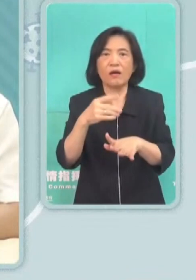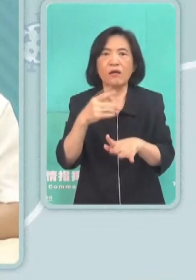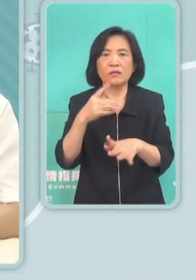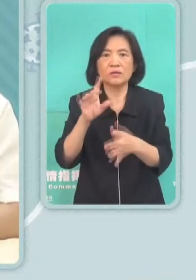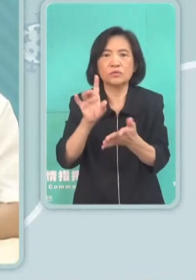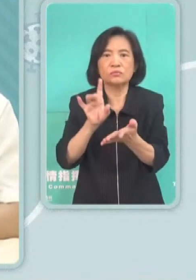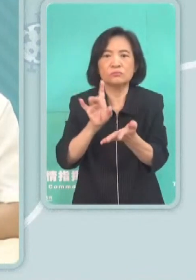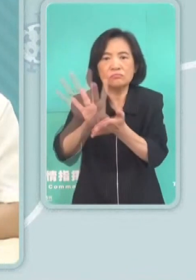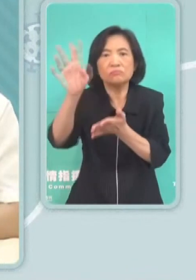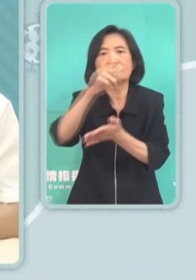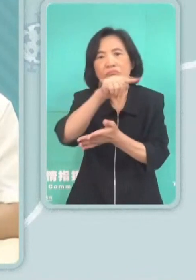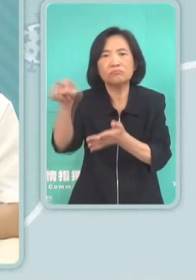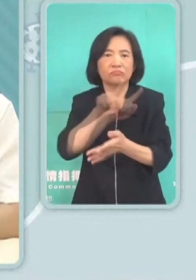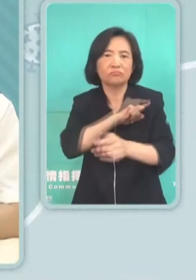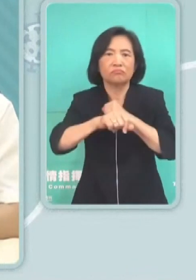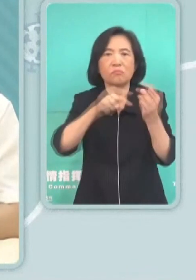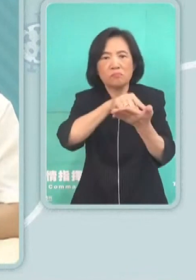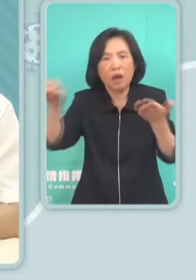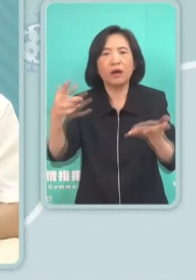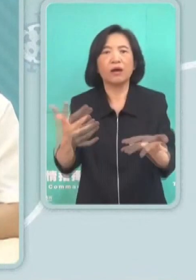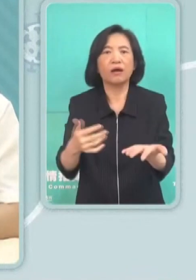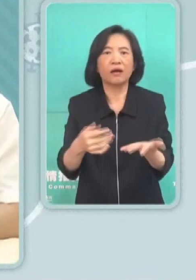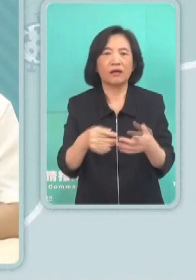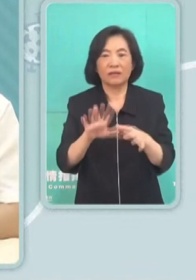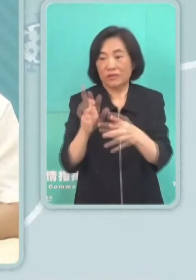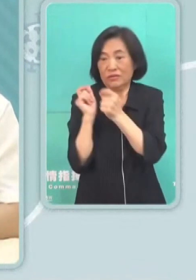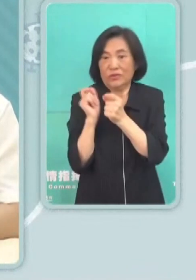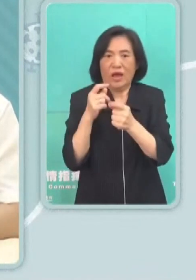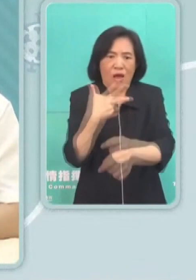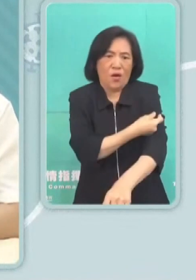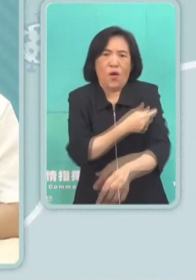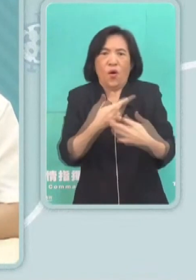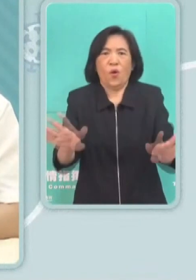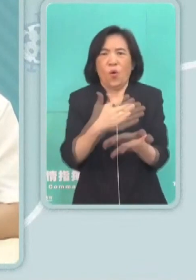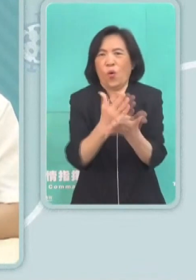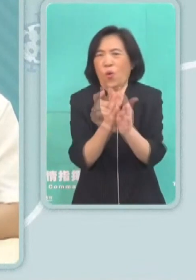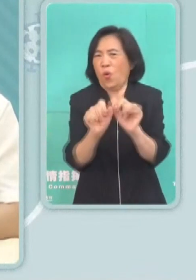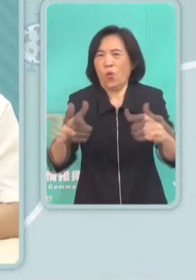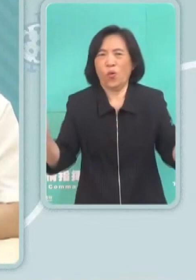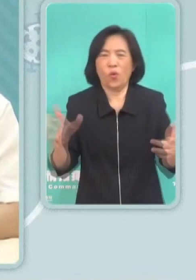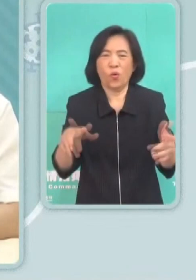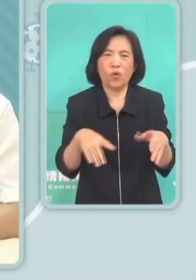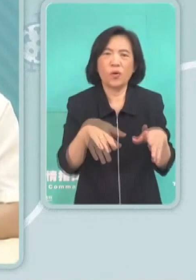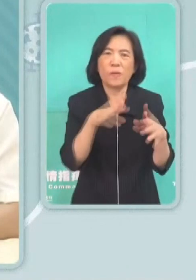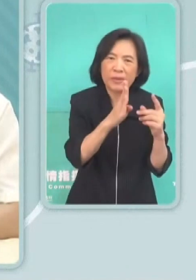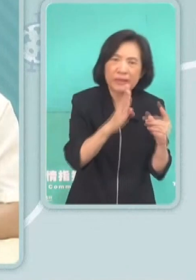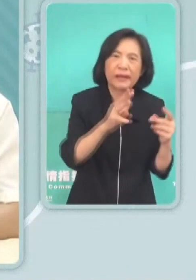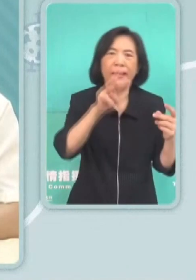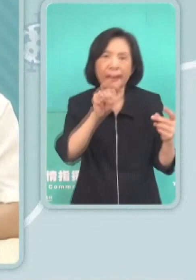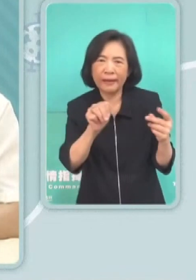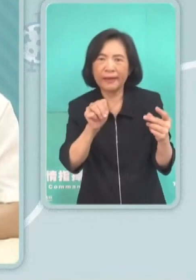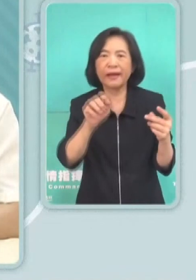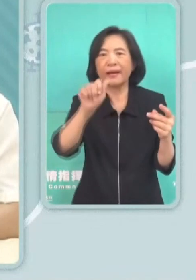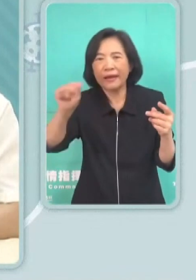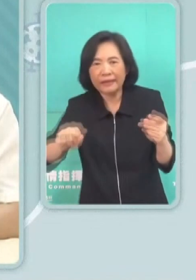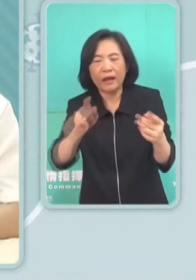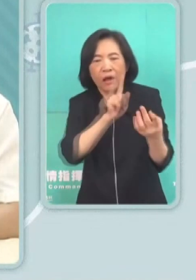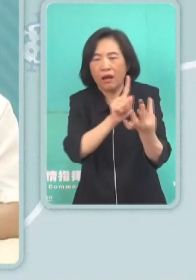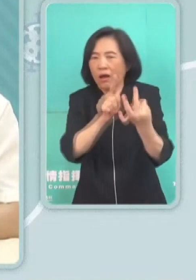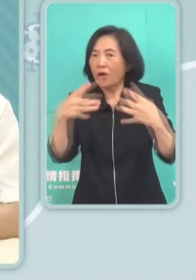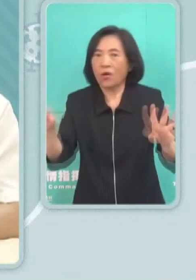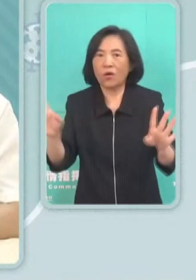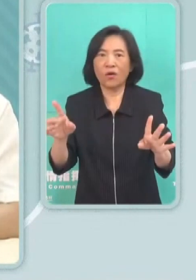时间，因为太多种疫苗在打了，它每个疫苗又有好几种批号啊，所以这个我觉得。